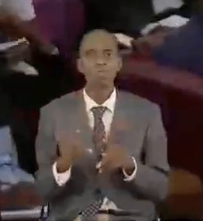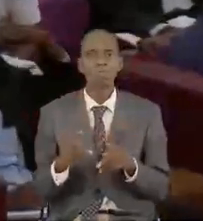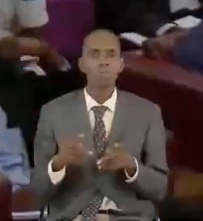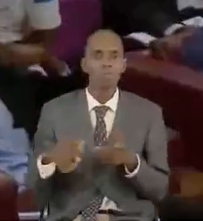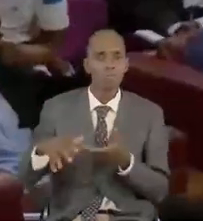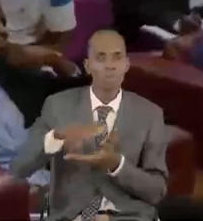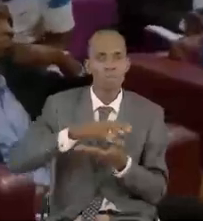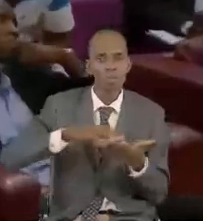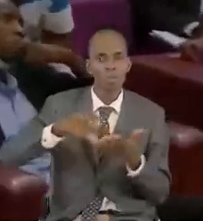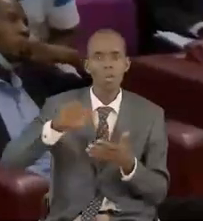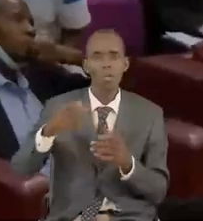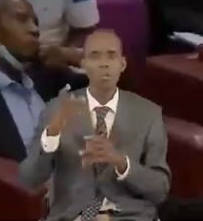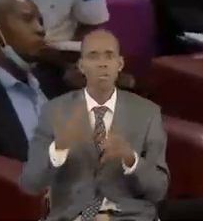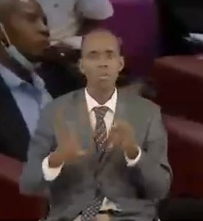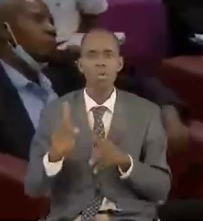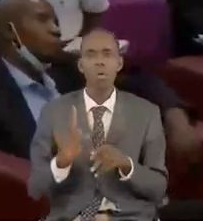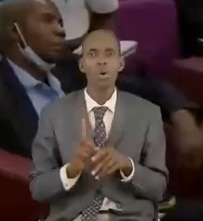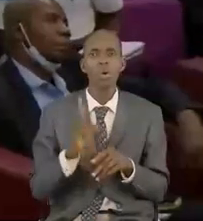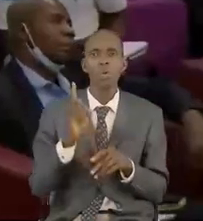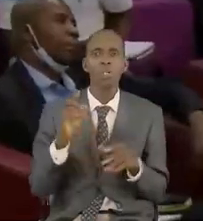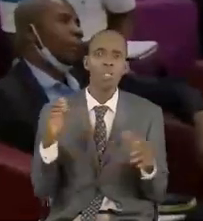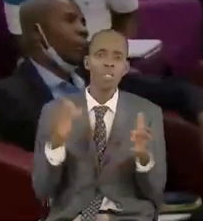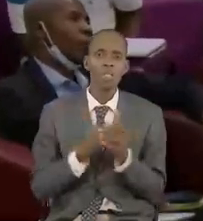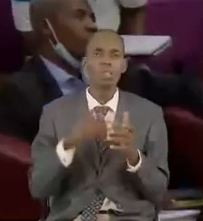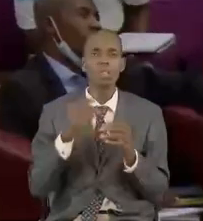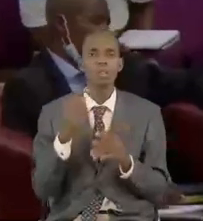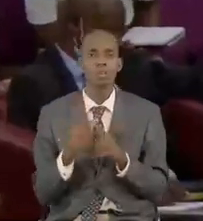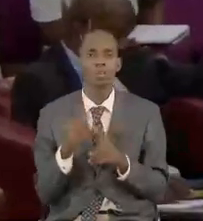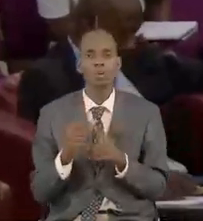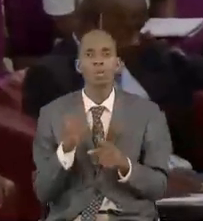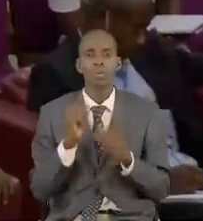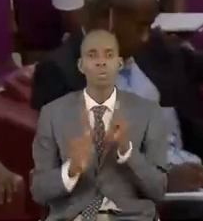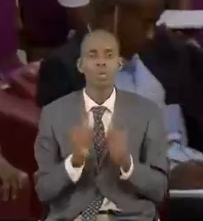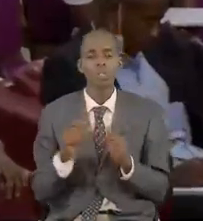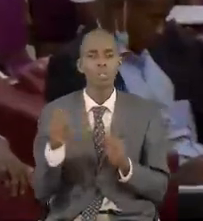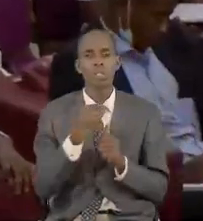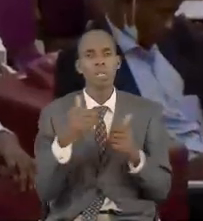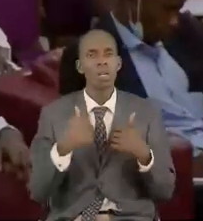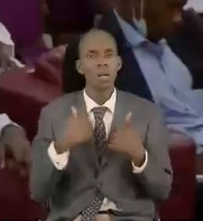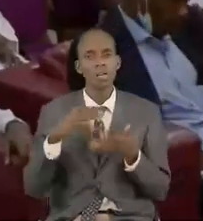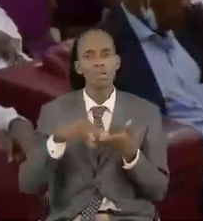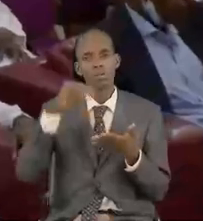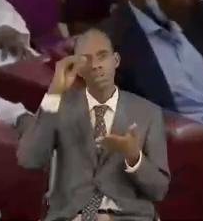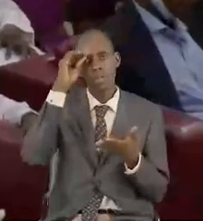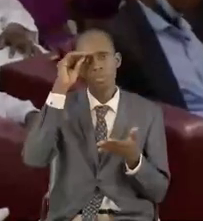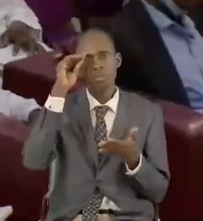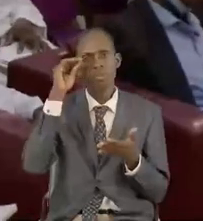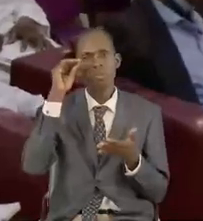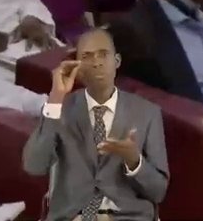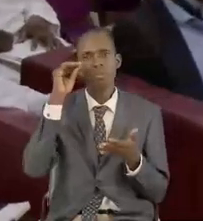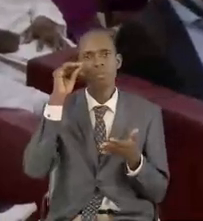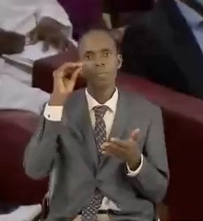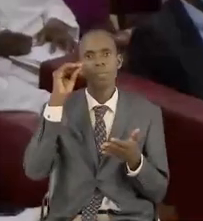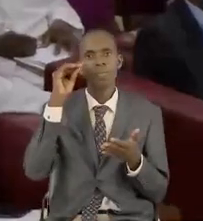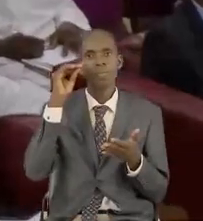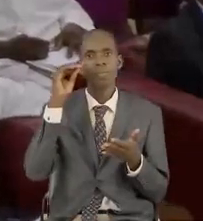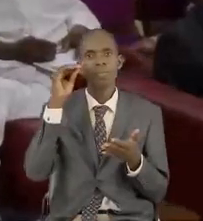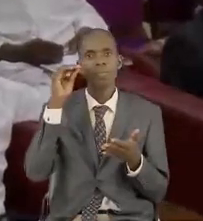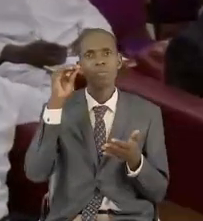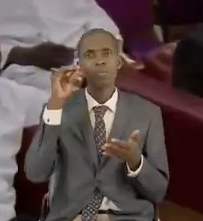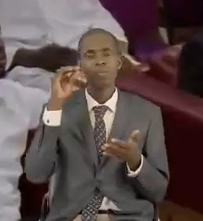et écrire les esprits des païens contre les frères et ils ont incité les esprit contre la parole